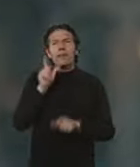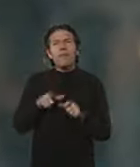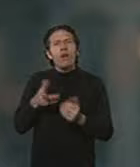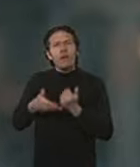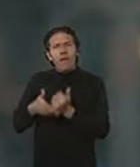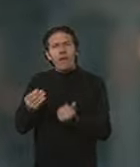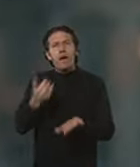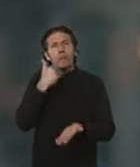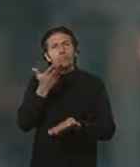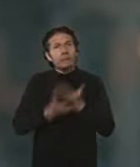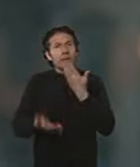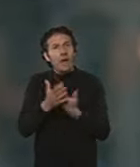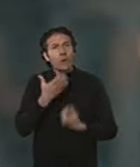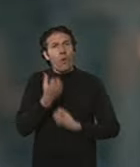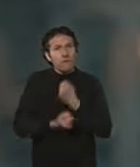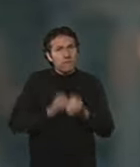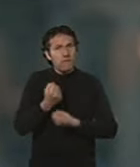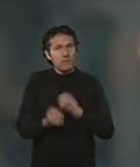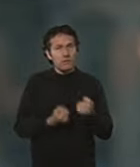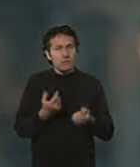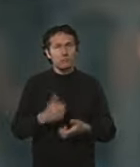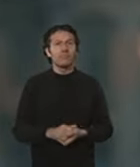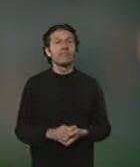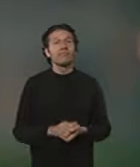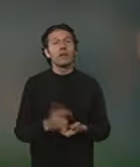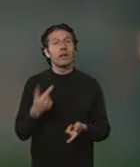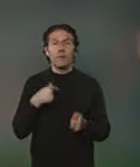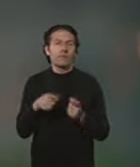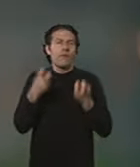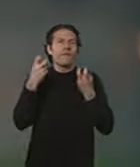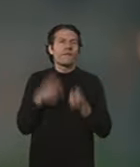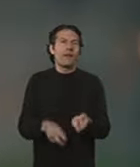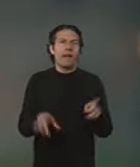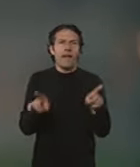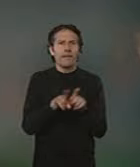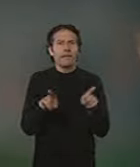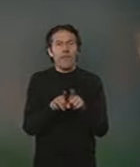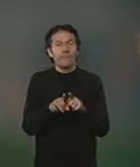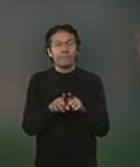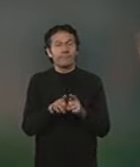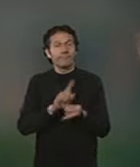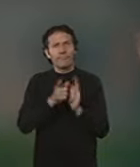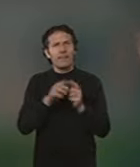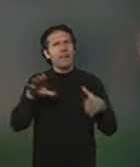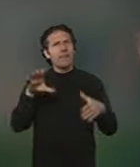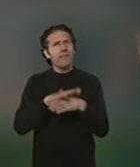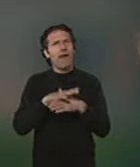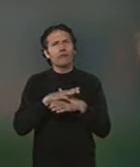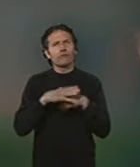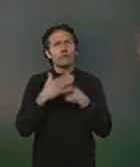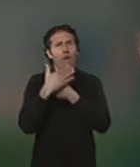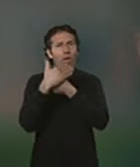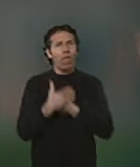pas qui en souffr mais à qui je n'ai pas voulu qu'il subissent cette humiliation